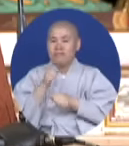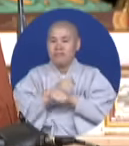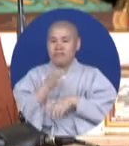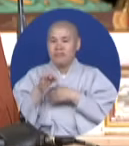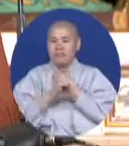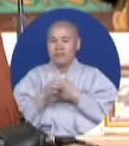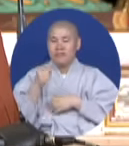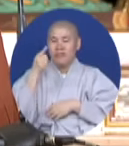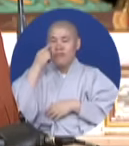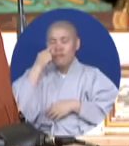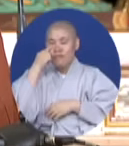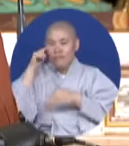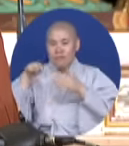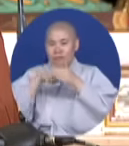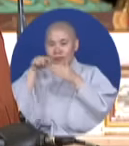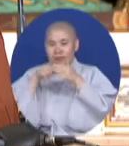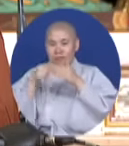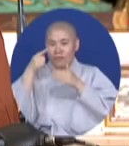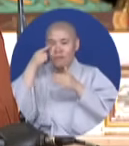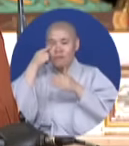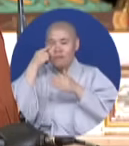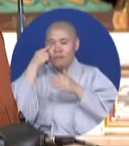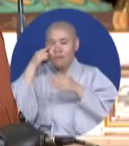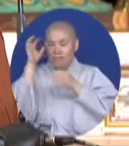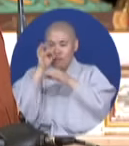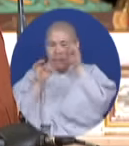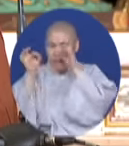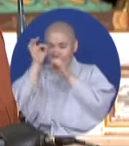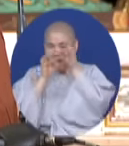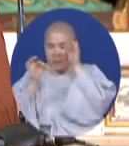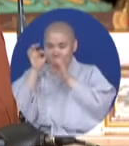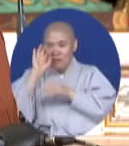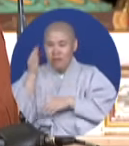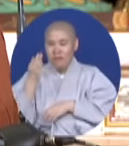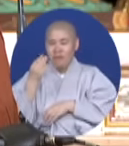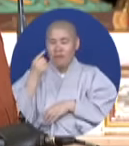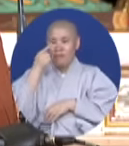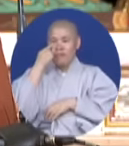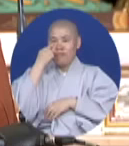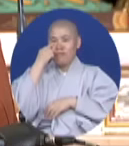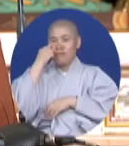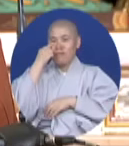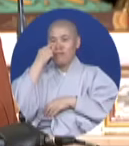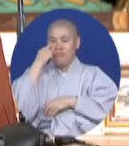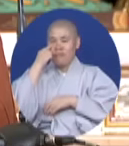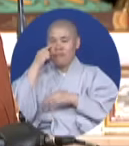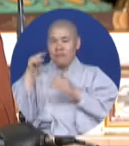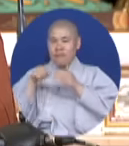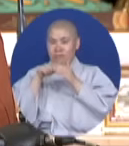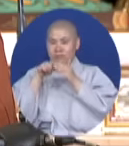눈에서 눈 찾는 거다 눈 있죠 눈 눈에서 눈 찾는 거다